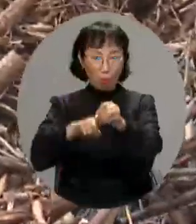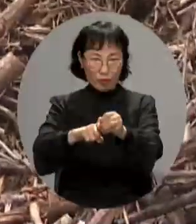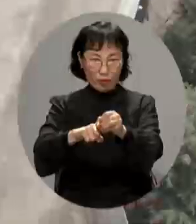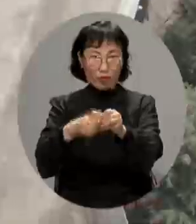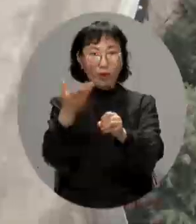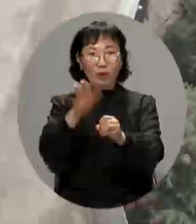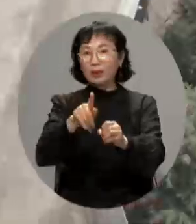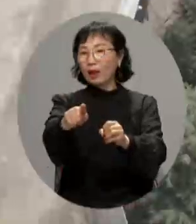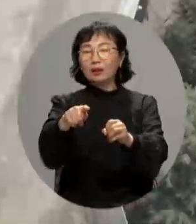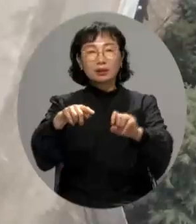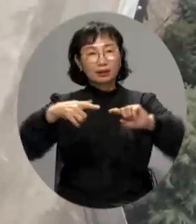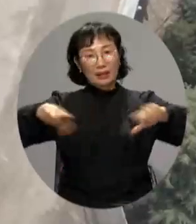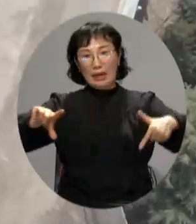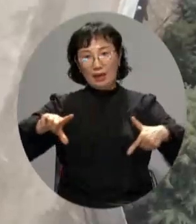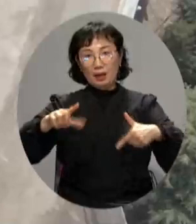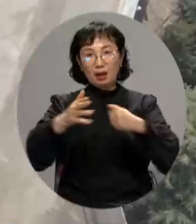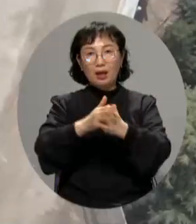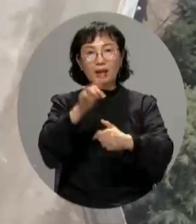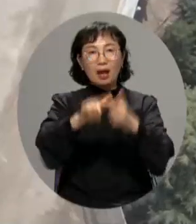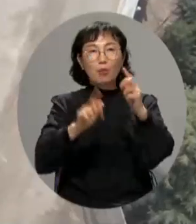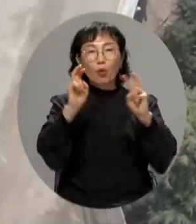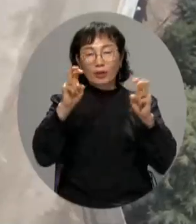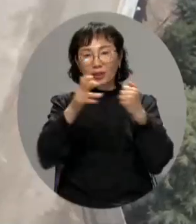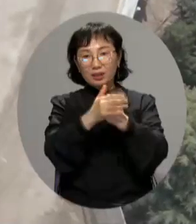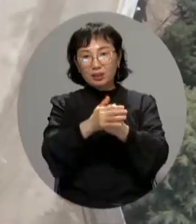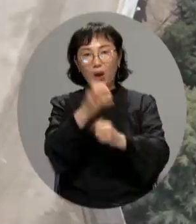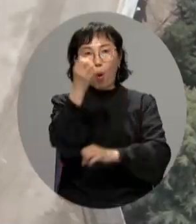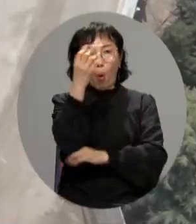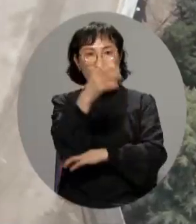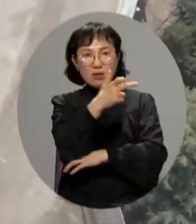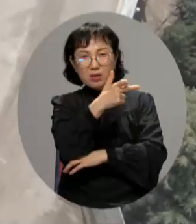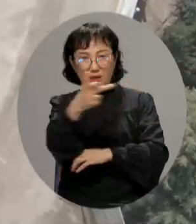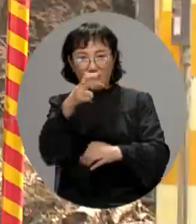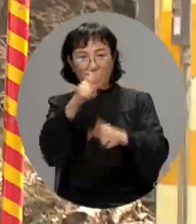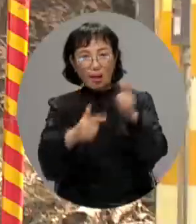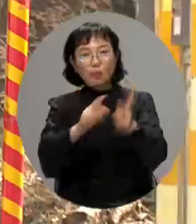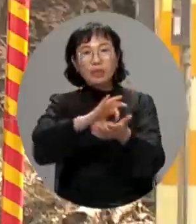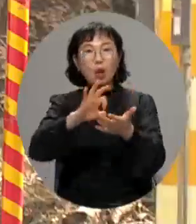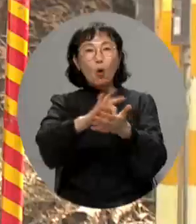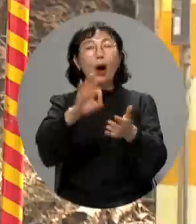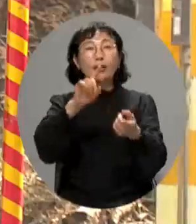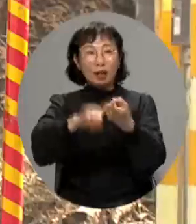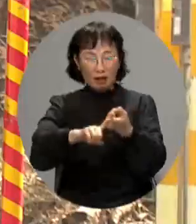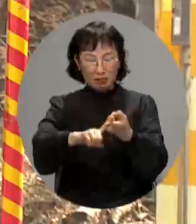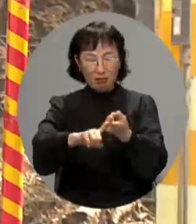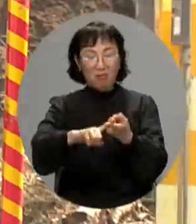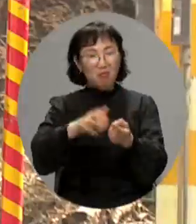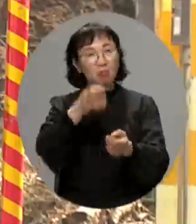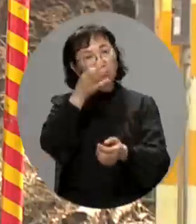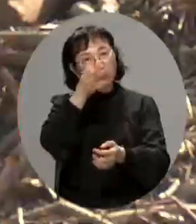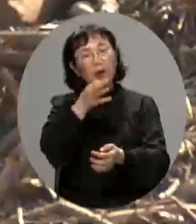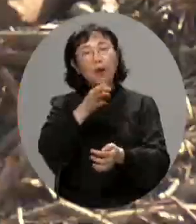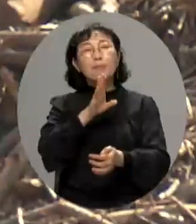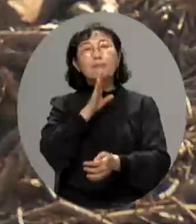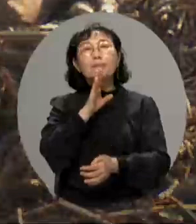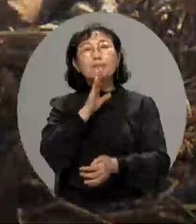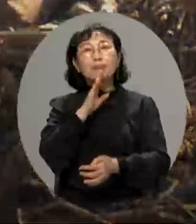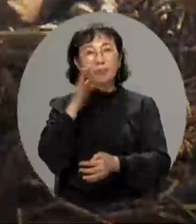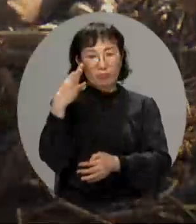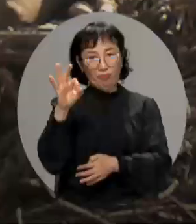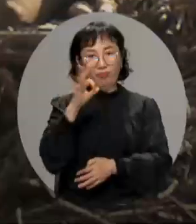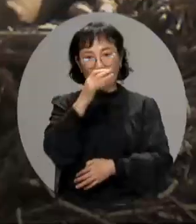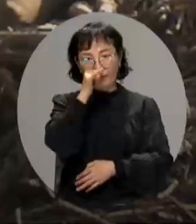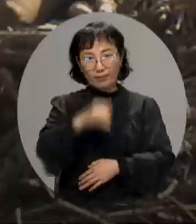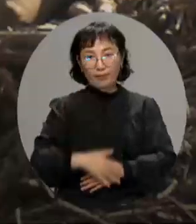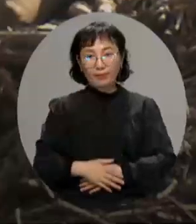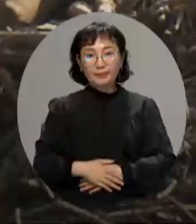아니었습니다. 남원 업체 역시 일정량 원목을 사용한다는 사실을 숨기지 않습니다. 원목 저런 것도 쓰는 거예요?